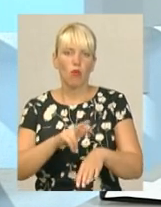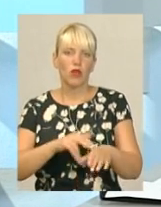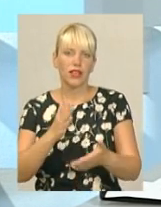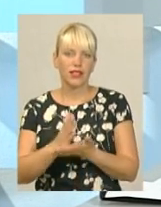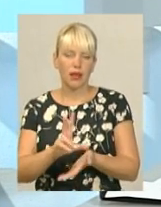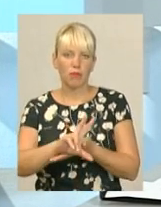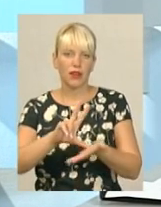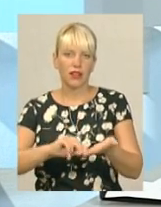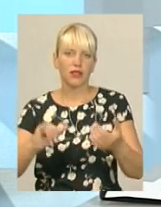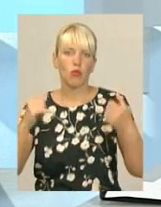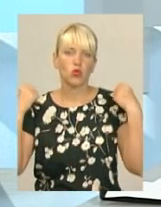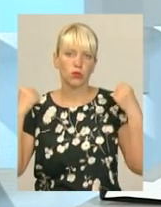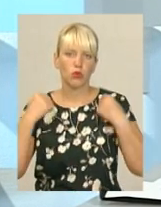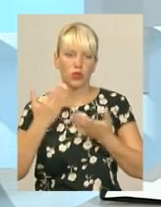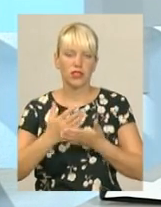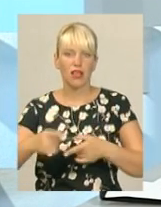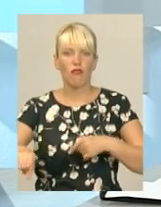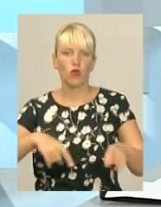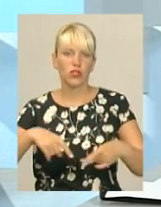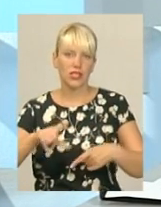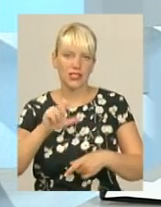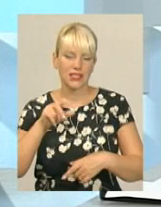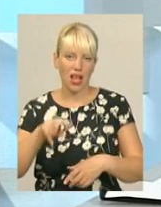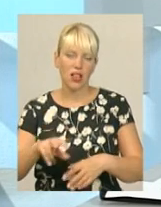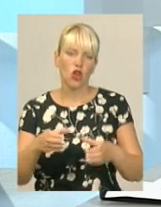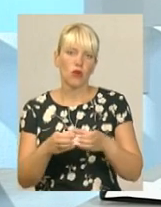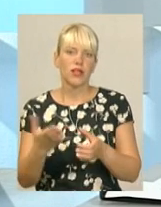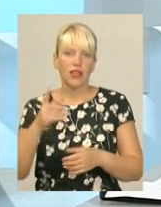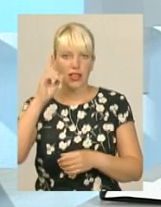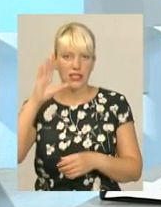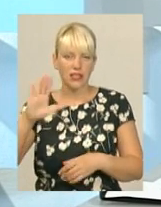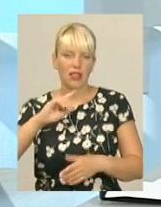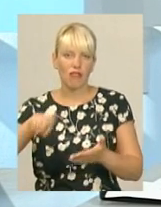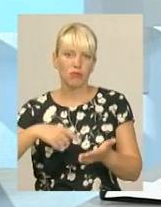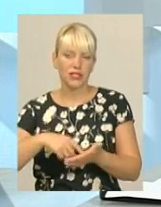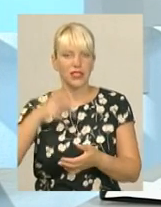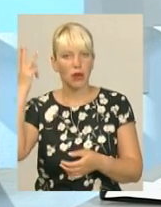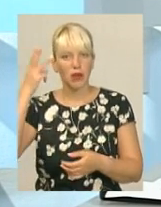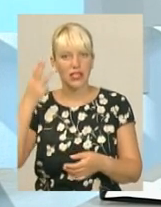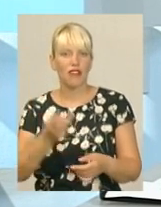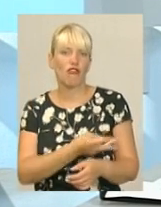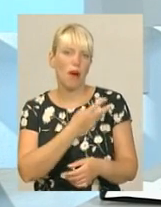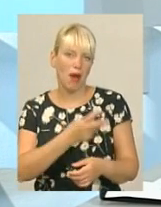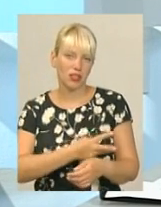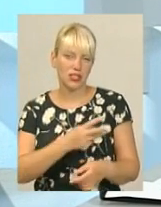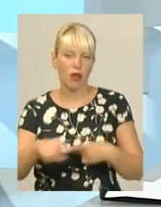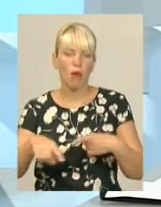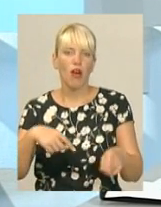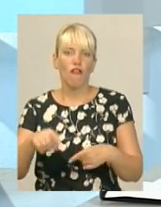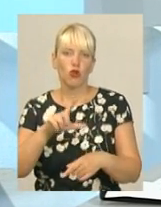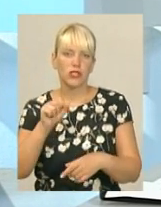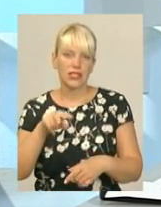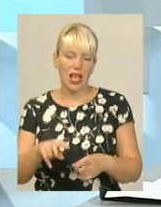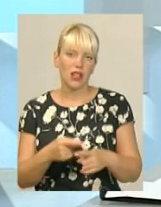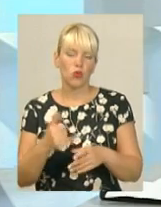спорті. В нас є і футзальна команда, яка знана в місті Хмельницькому, яка знана в аматорському футзалі. У нас є